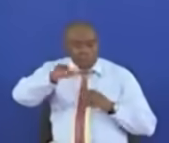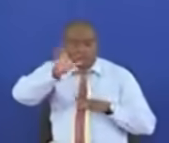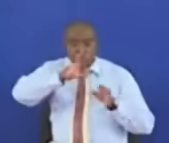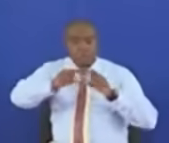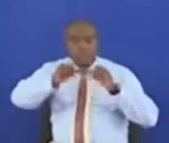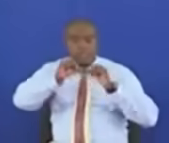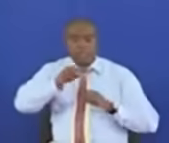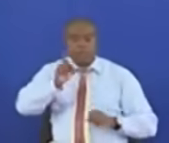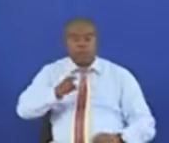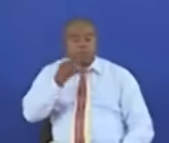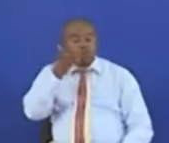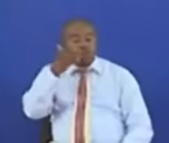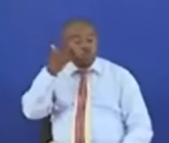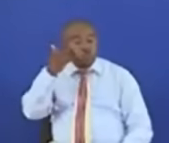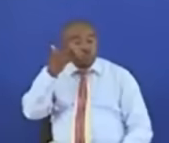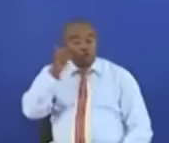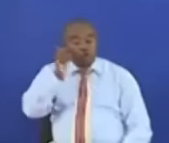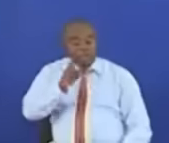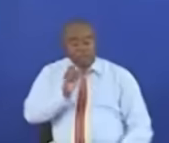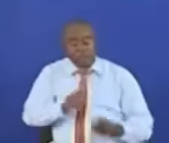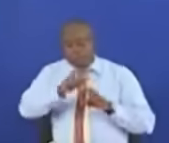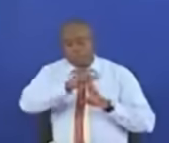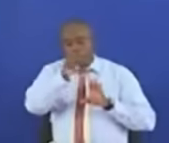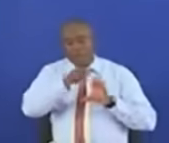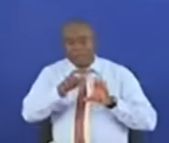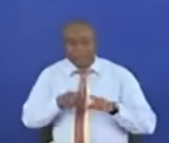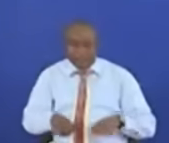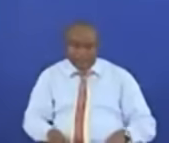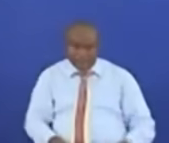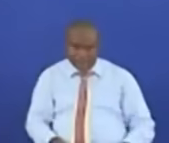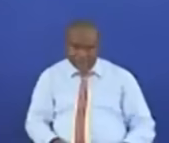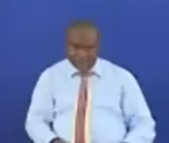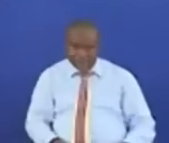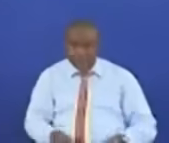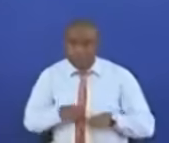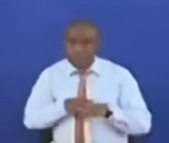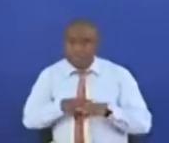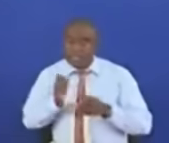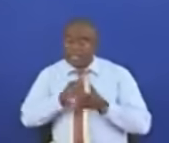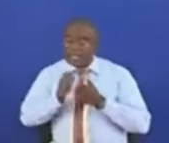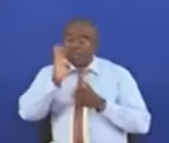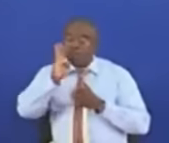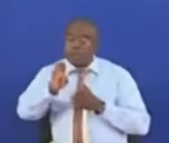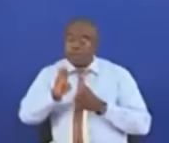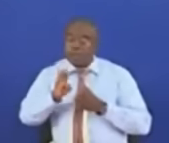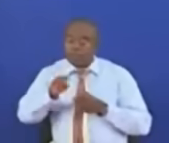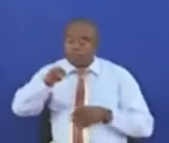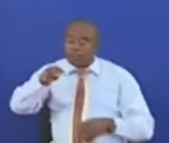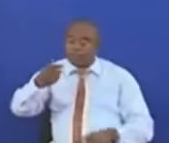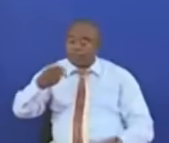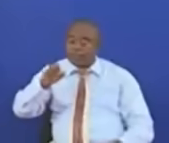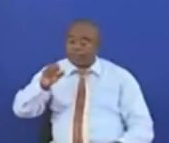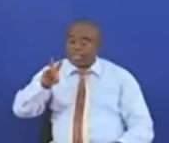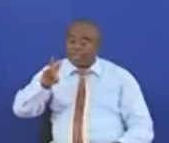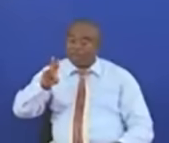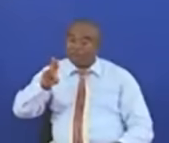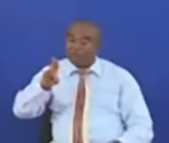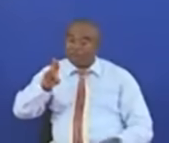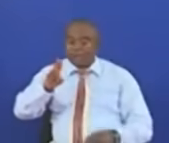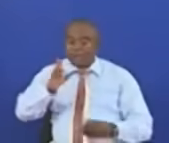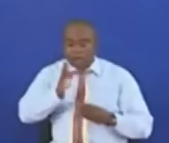liwe na mzungu, lazima liwe na mhindi, lazima liwe na katibu wake wa chama Zuberi Mtemvu, ameongeza kundi kubwa la kukataa hilo.